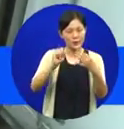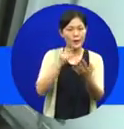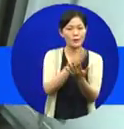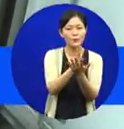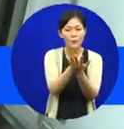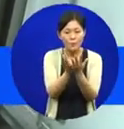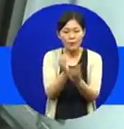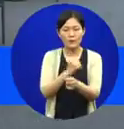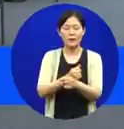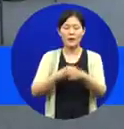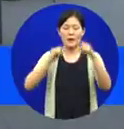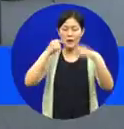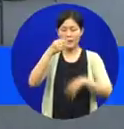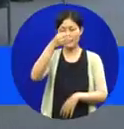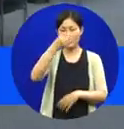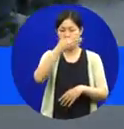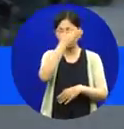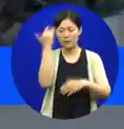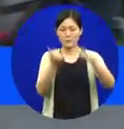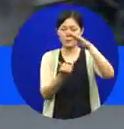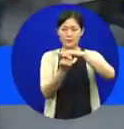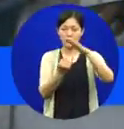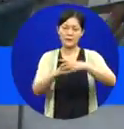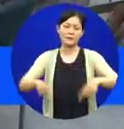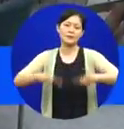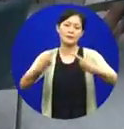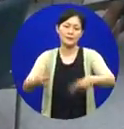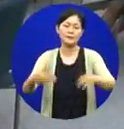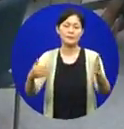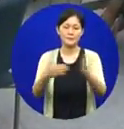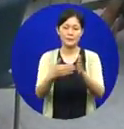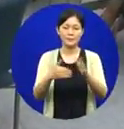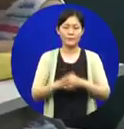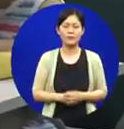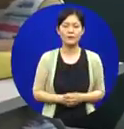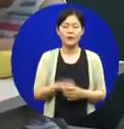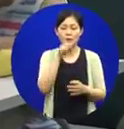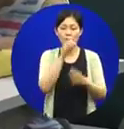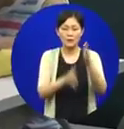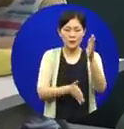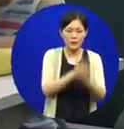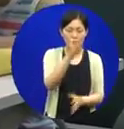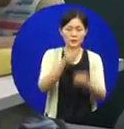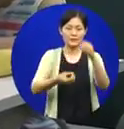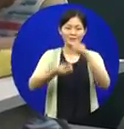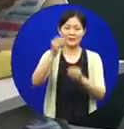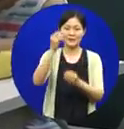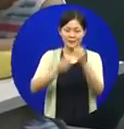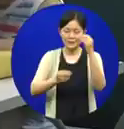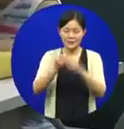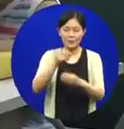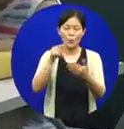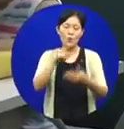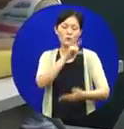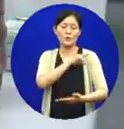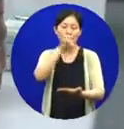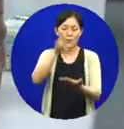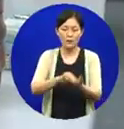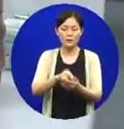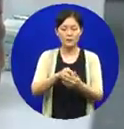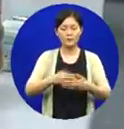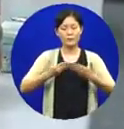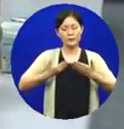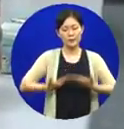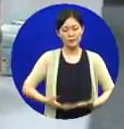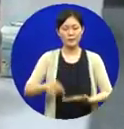18개 종목에 관내 초중고등학생 880여 명이 참가했습니다. 시와 산문부문 경연장은 주어진 시제에